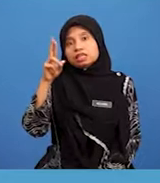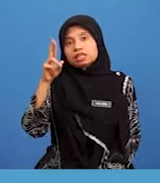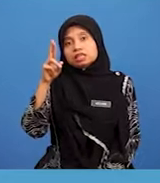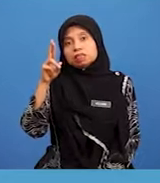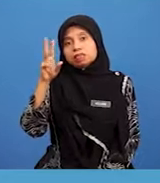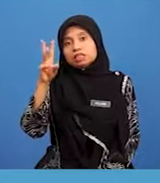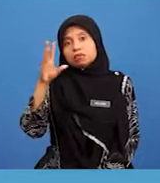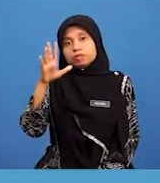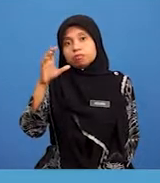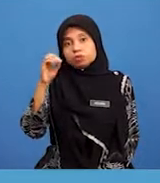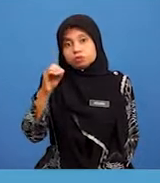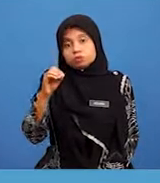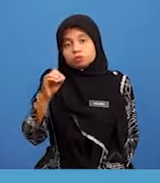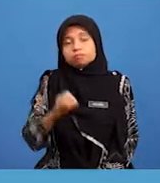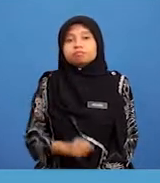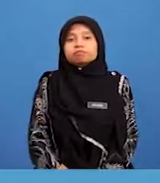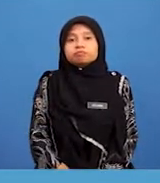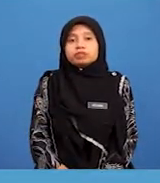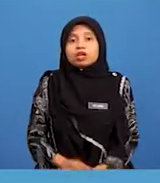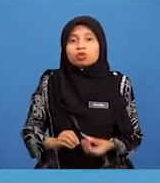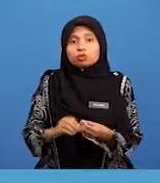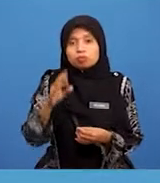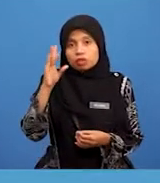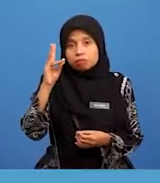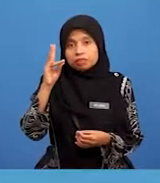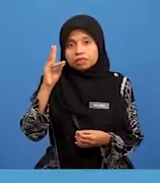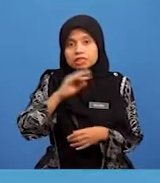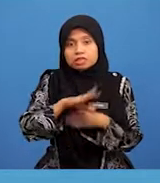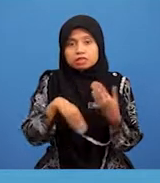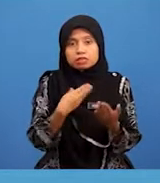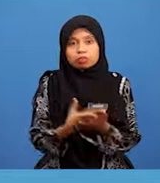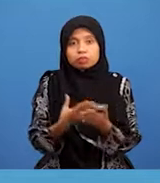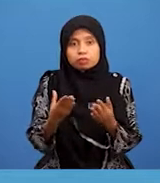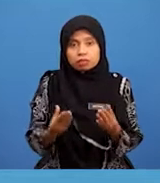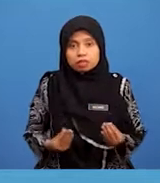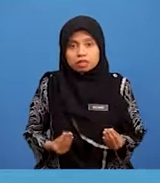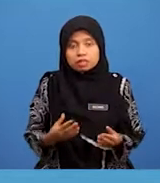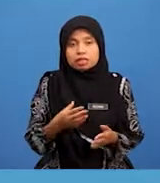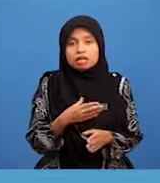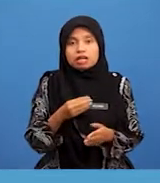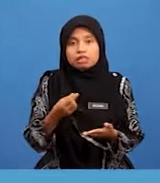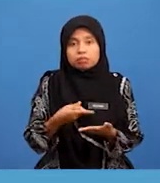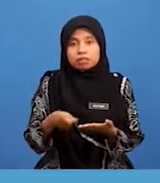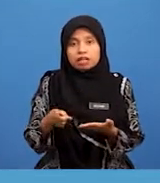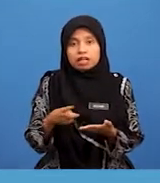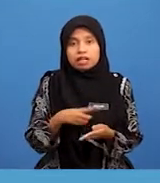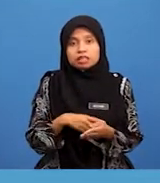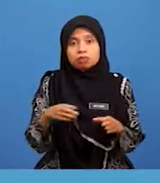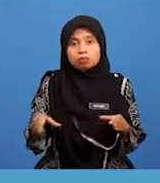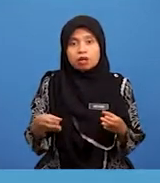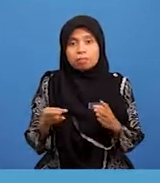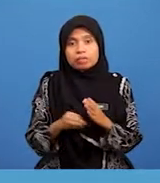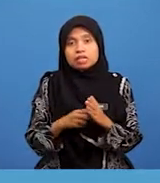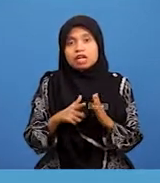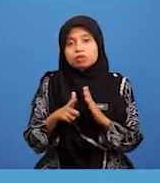RM650 dijelaskan dengan cek. Yang ke-8, semua penerimaan dan pembayaran dibuat melalui bank.